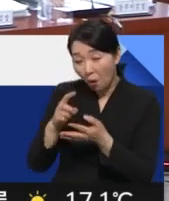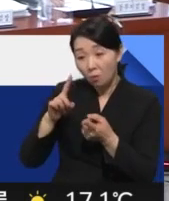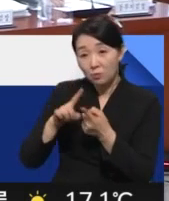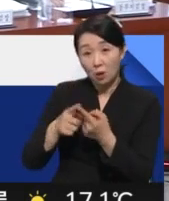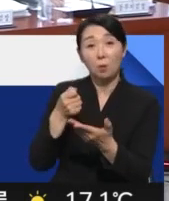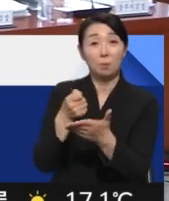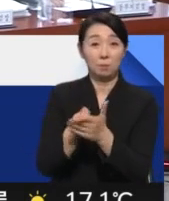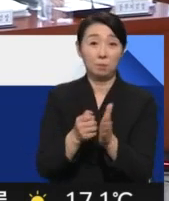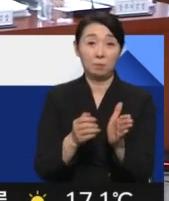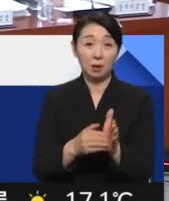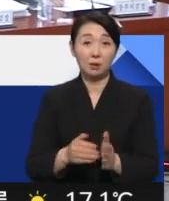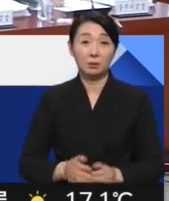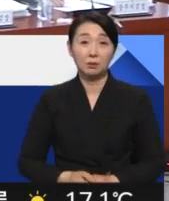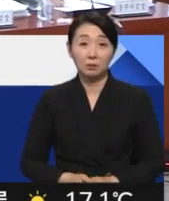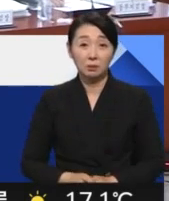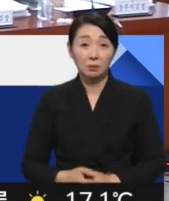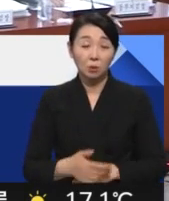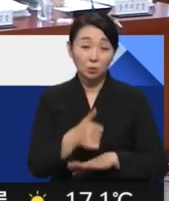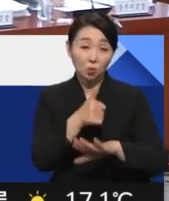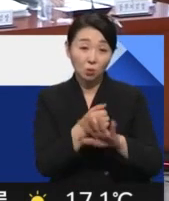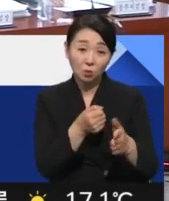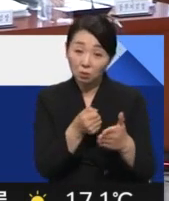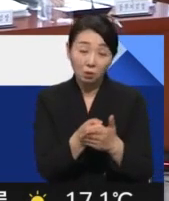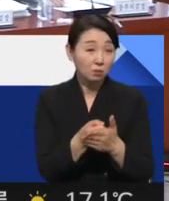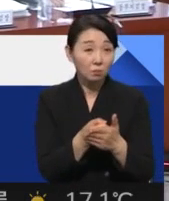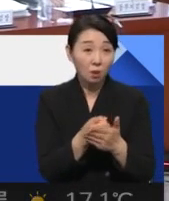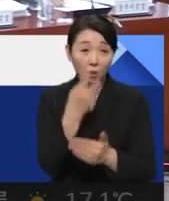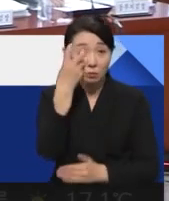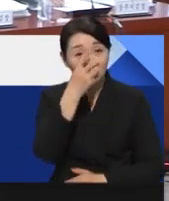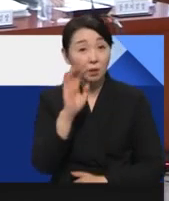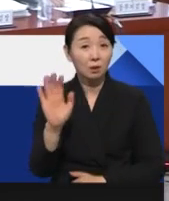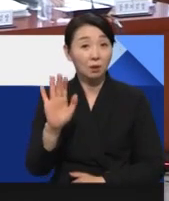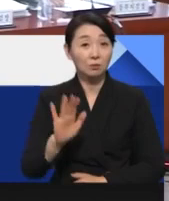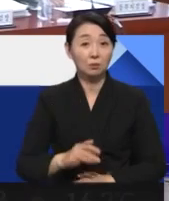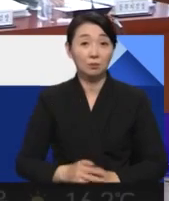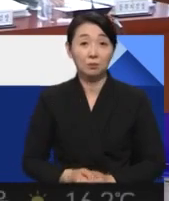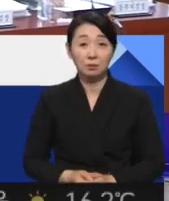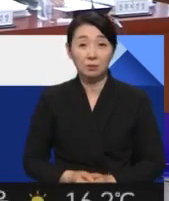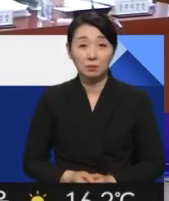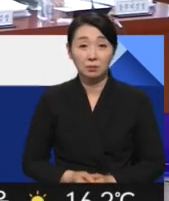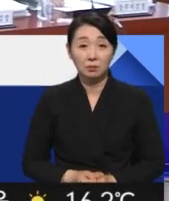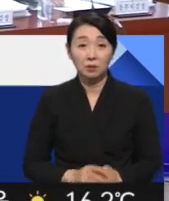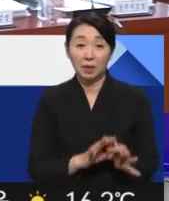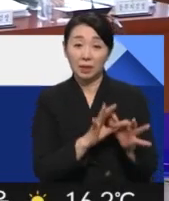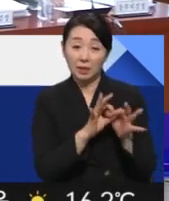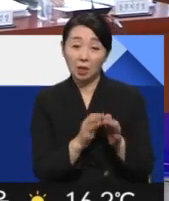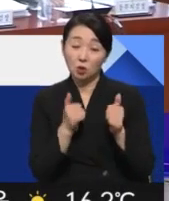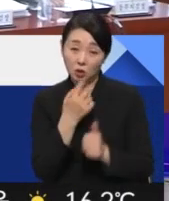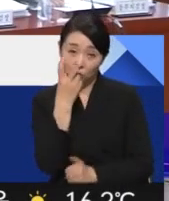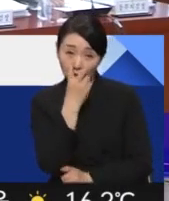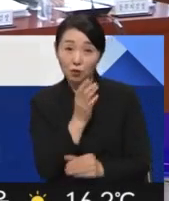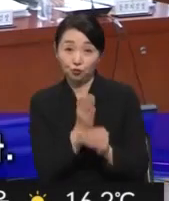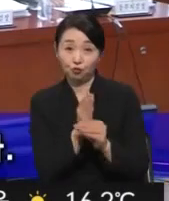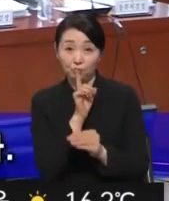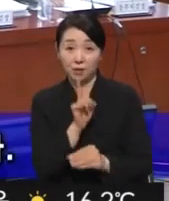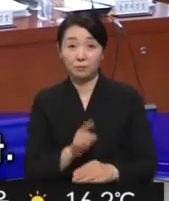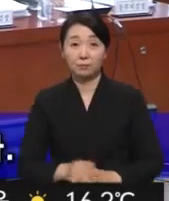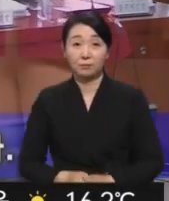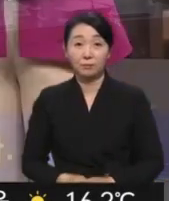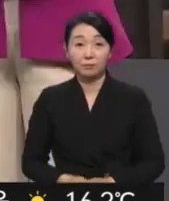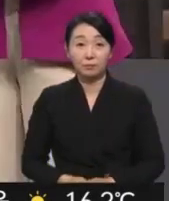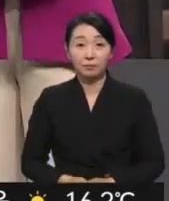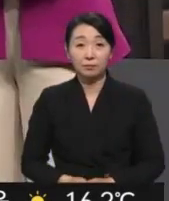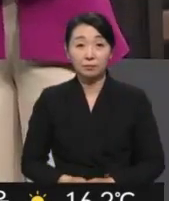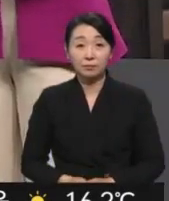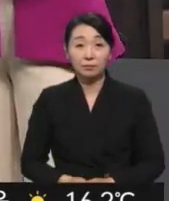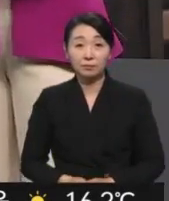판단한 것이고요. 네. 어떤 결론을 정해놓고 수사하는 것은 아니고 현재 계속 열심히 수사 중에 있습니다.